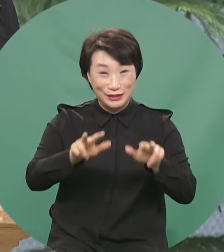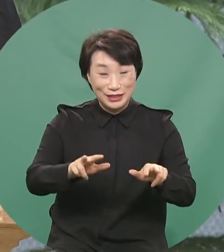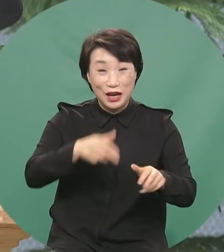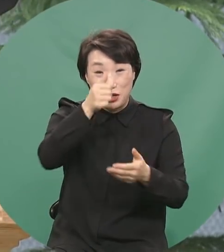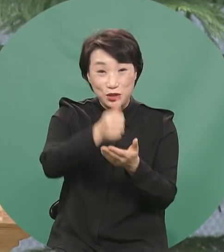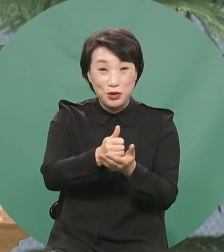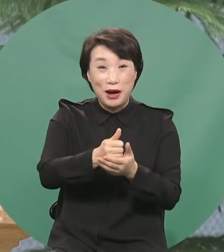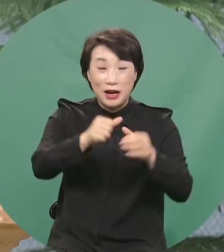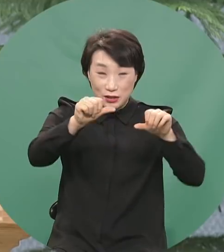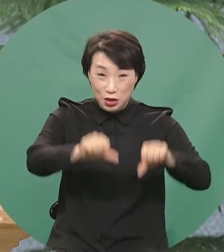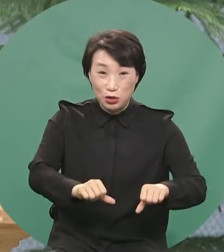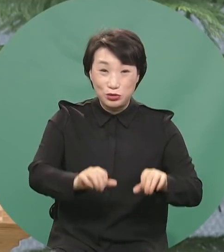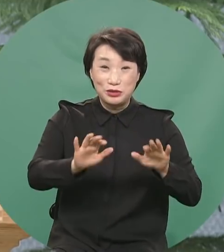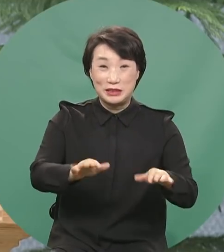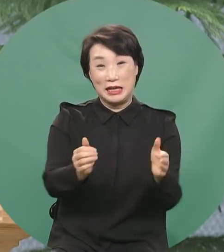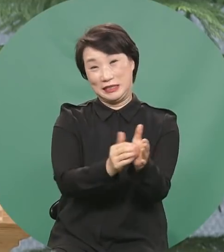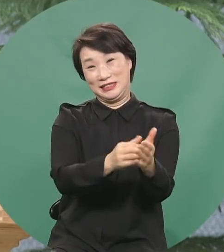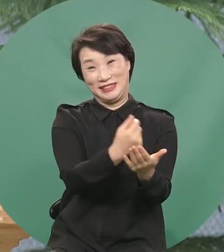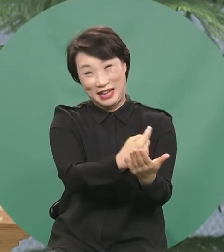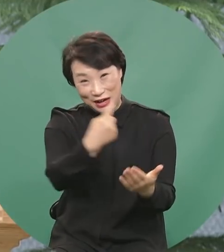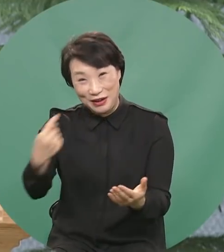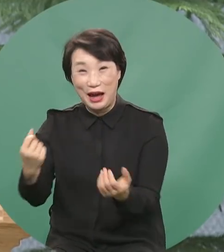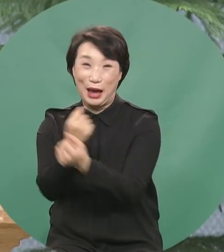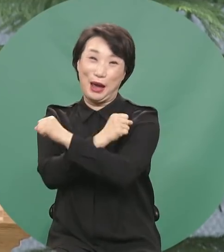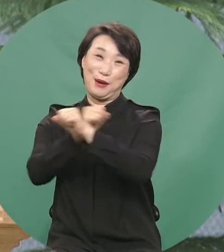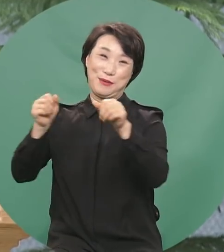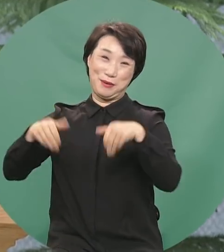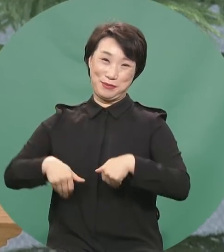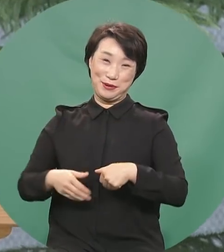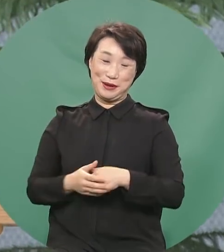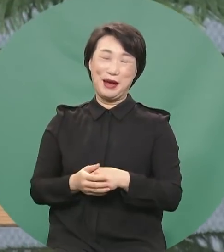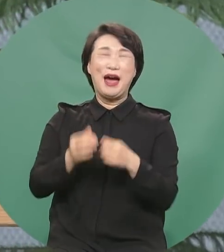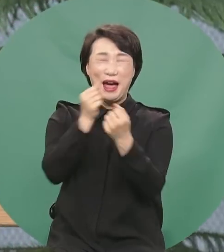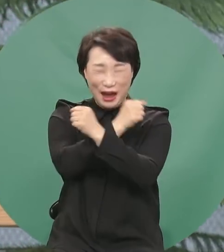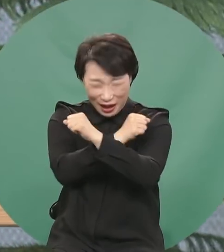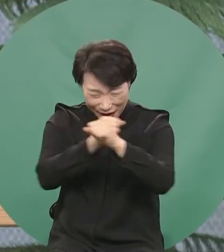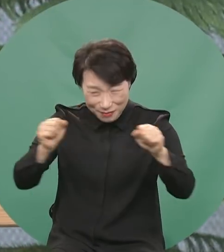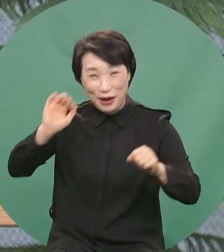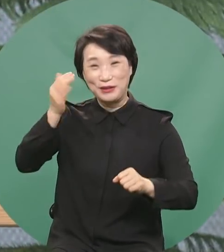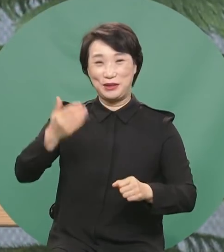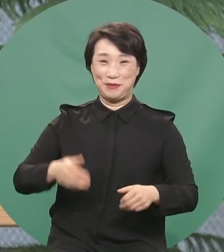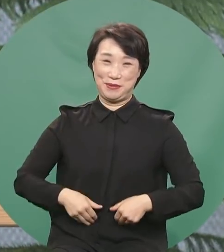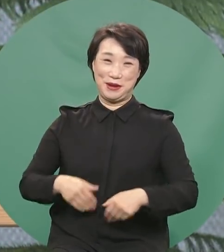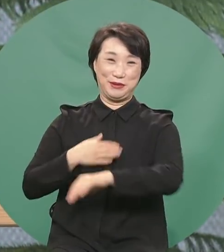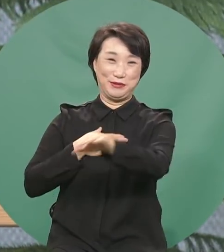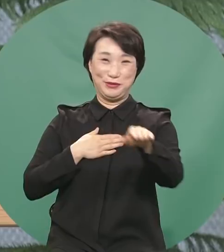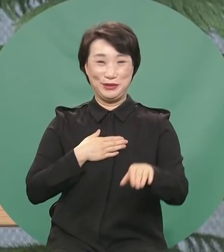자유 저주에서 해방돼야 합니다. 해방돼야 합니다.